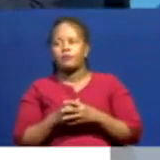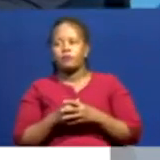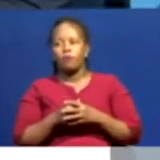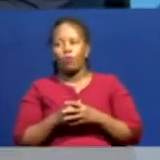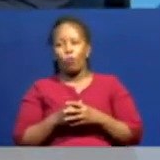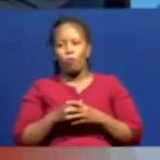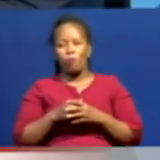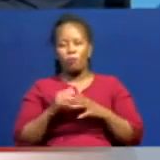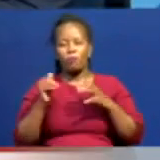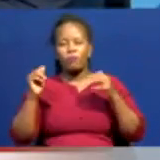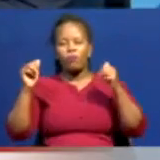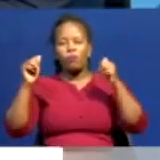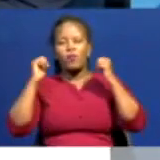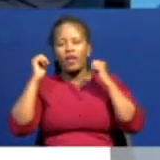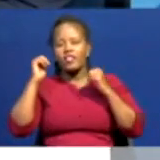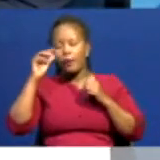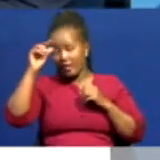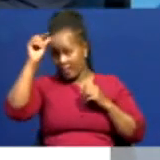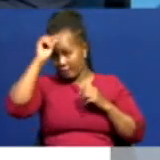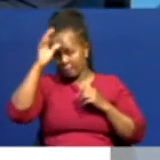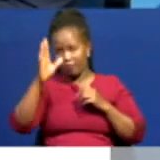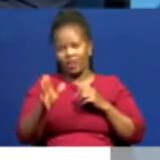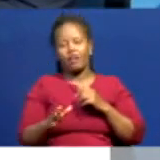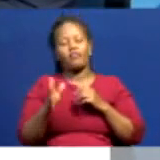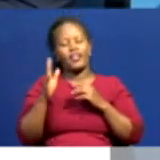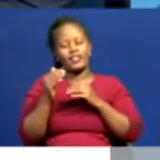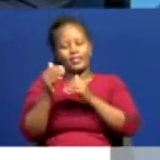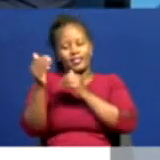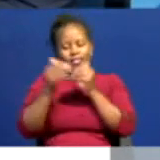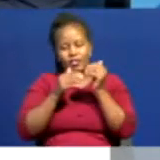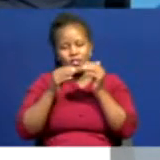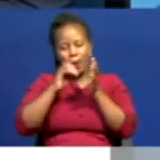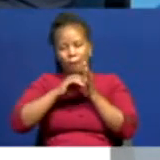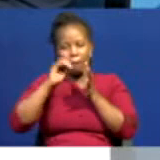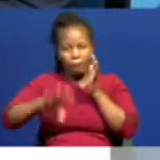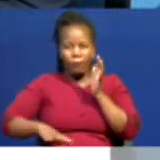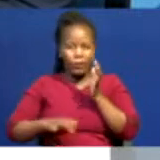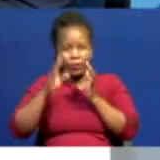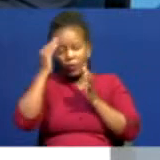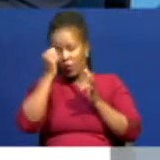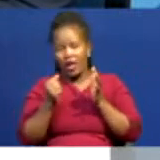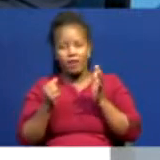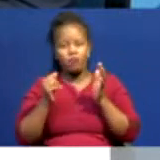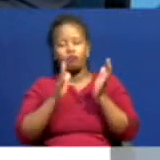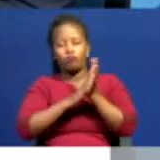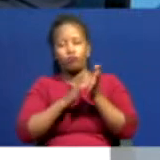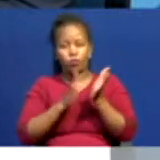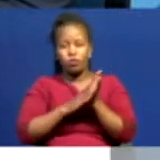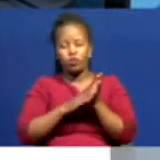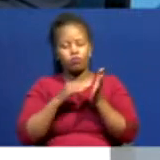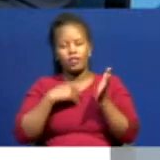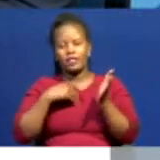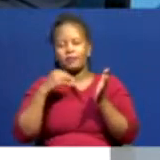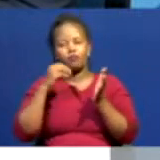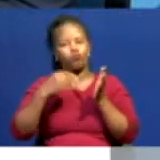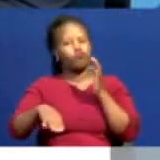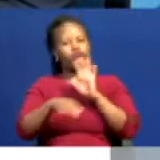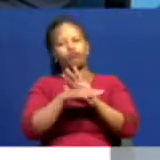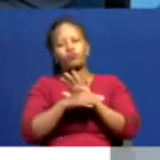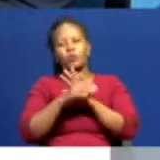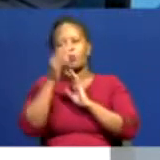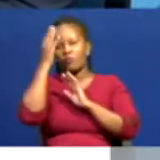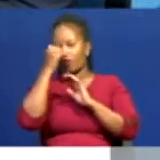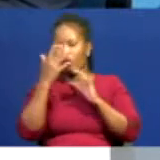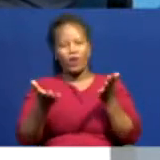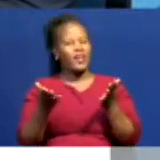Gavana wa Nyamira Amos Nyaribo ameponea chupuchupu baada ya hoja ya kumng'atua mamlakani kutupiliwa mbali kwa